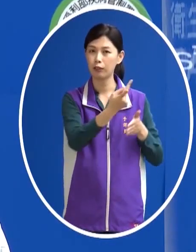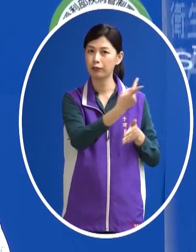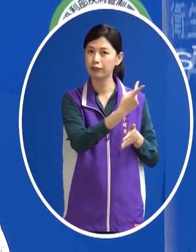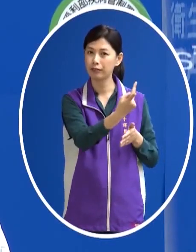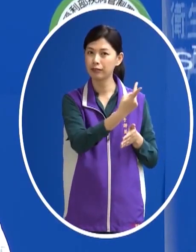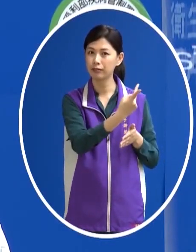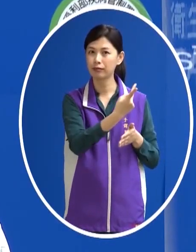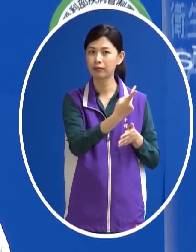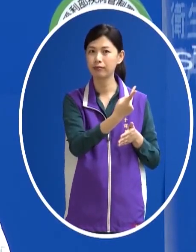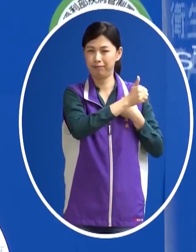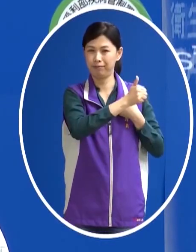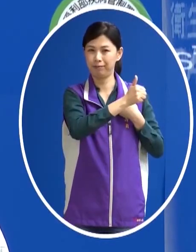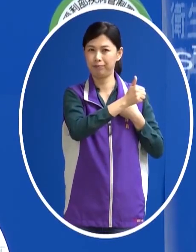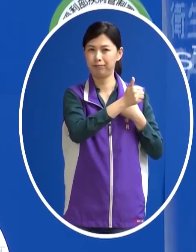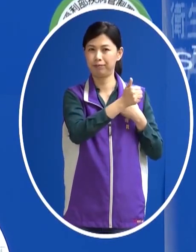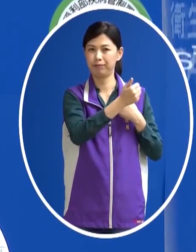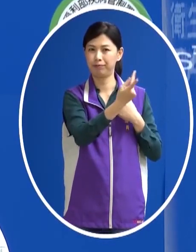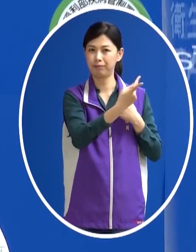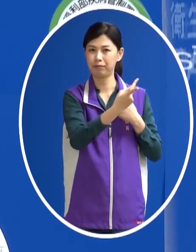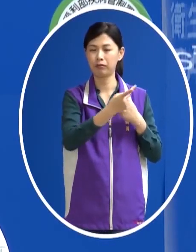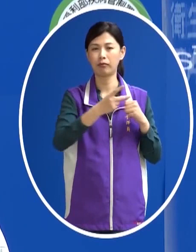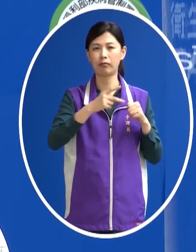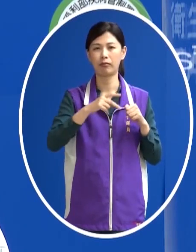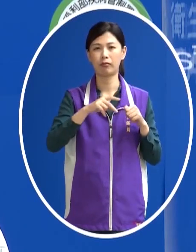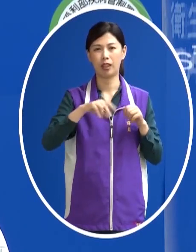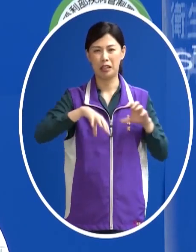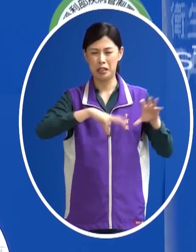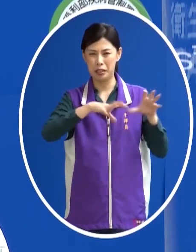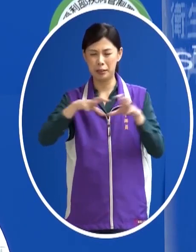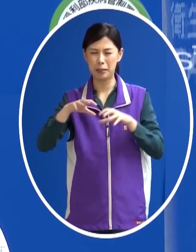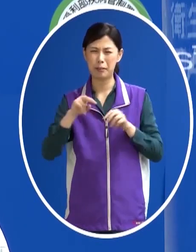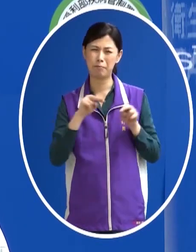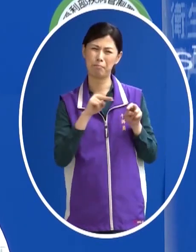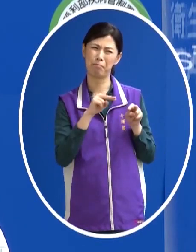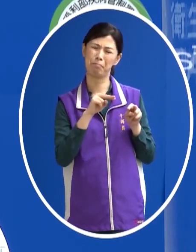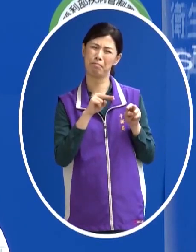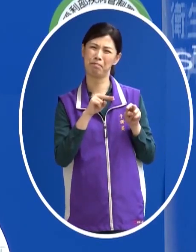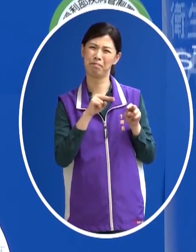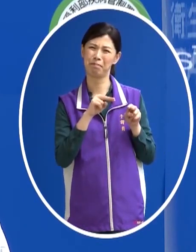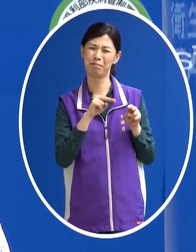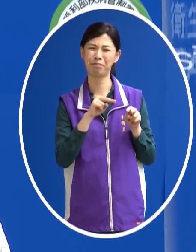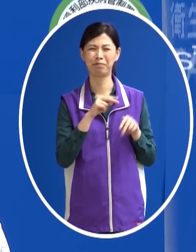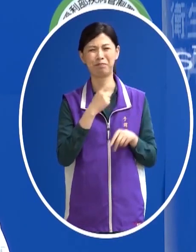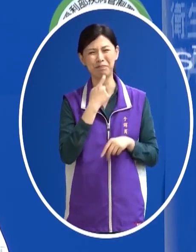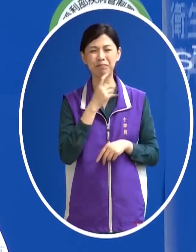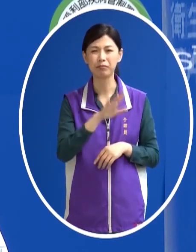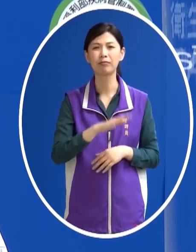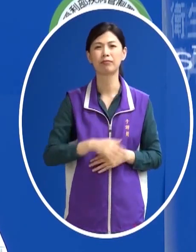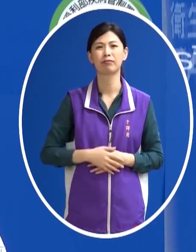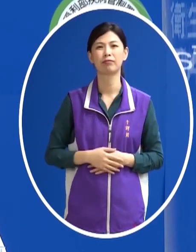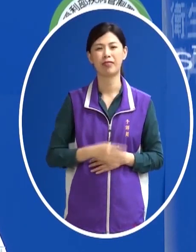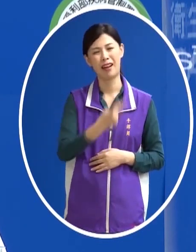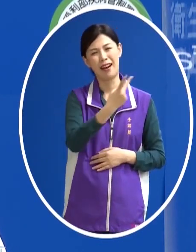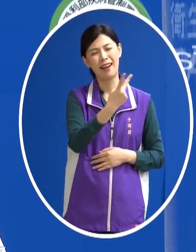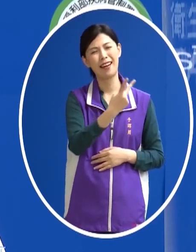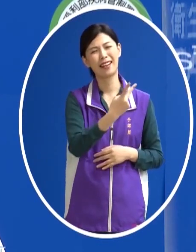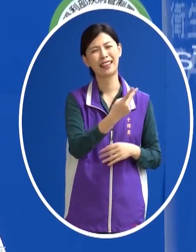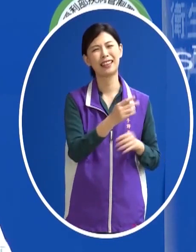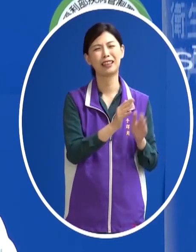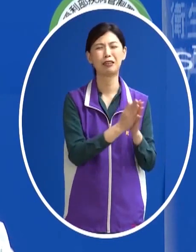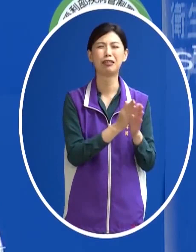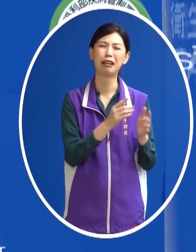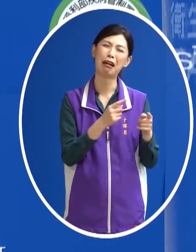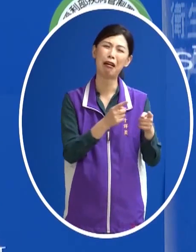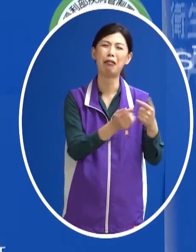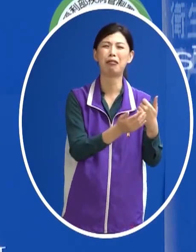想就是习主席在世界上备受检验，那所以相互取暖，这也是免不了的了